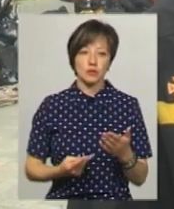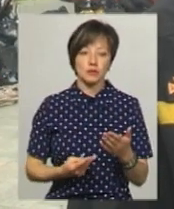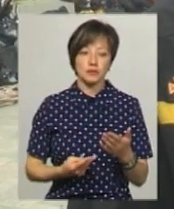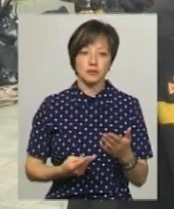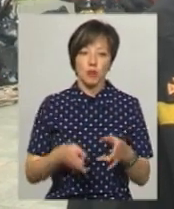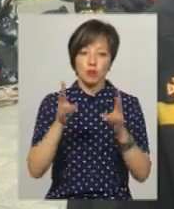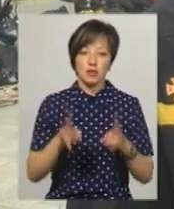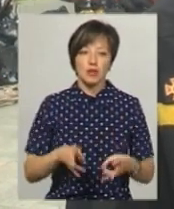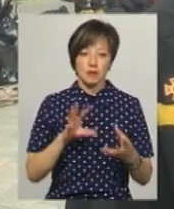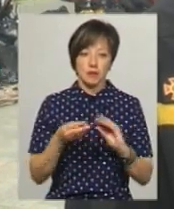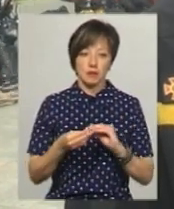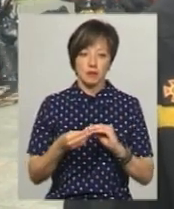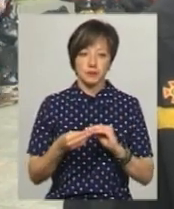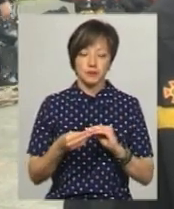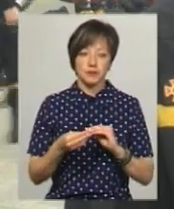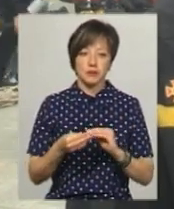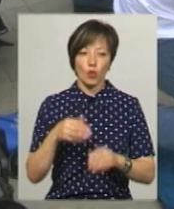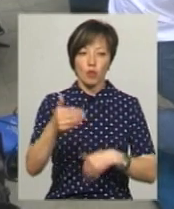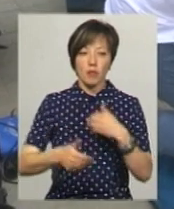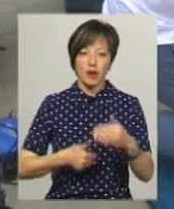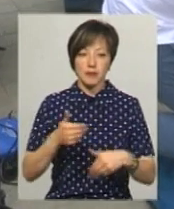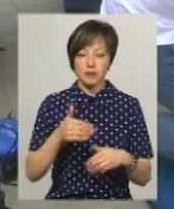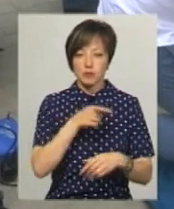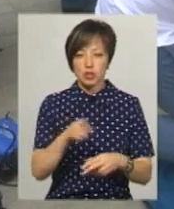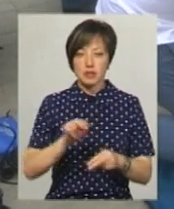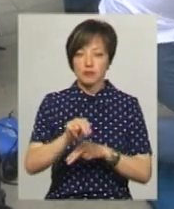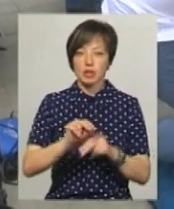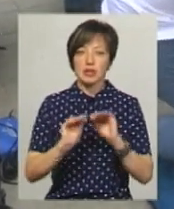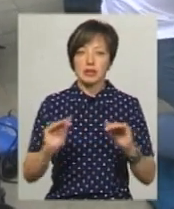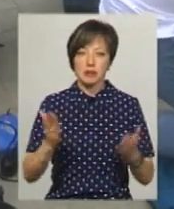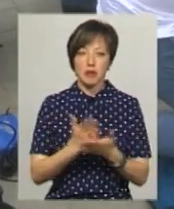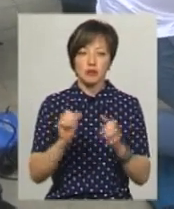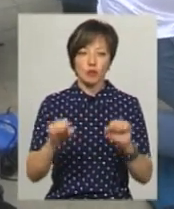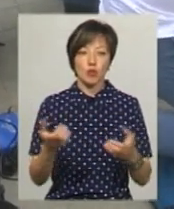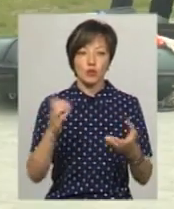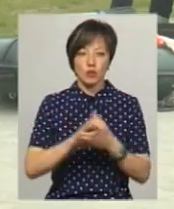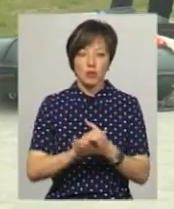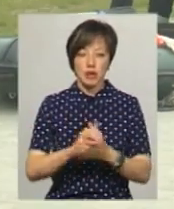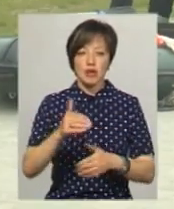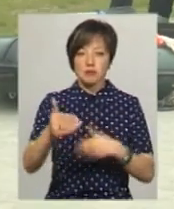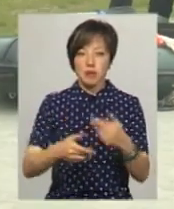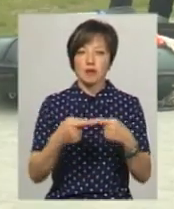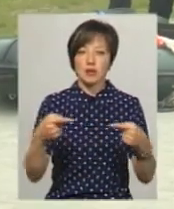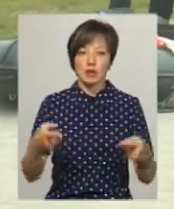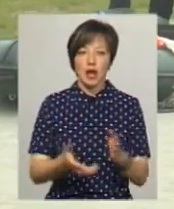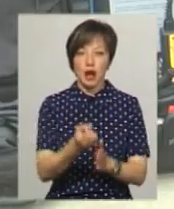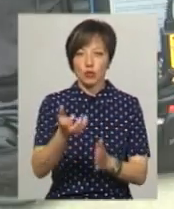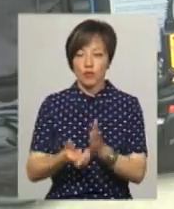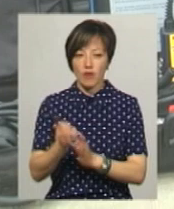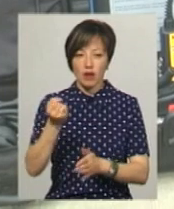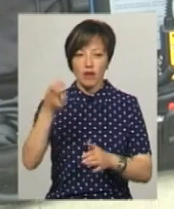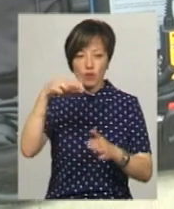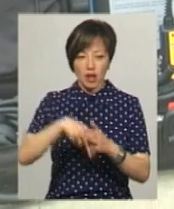які пострадали внаслідок купання. Під час навчань учні мали змогу ознайомитися з плавзасобами рятувальників,